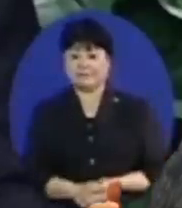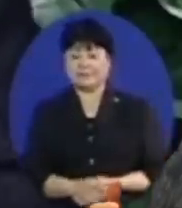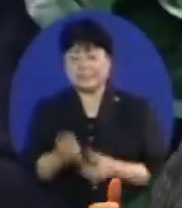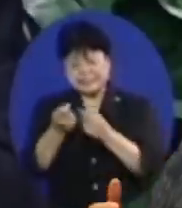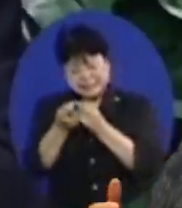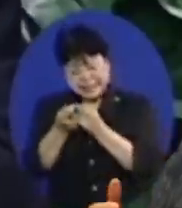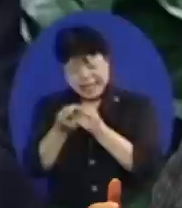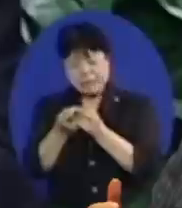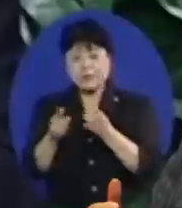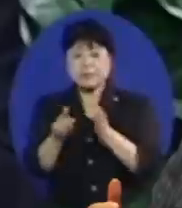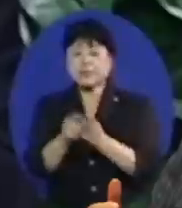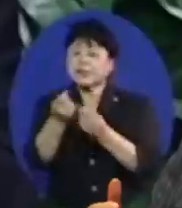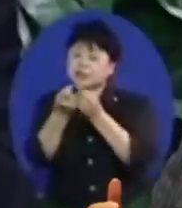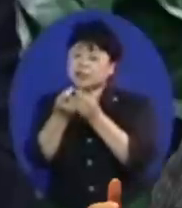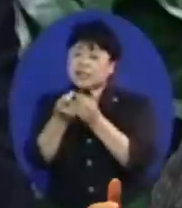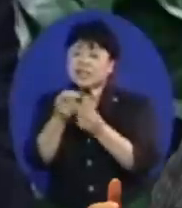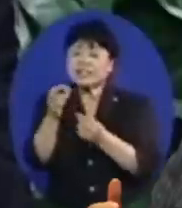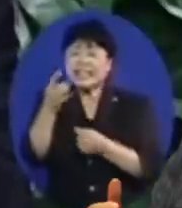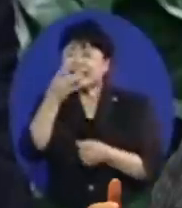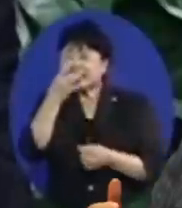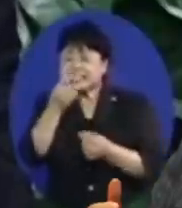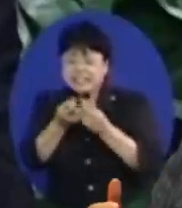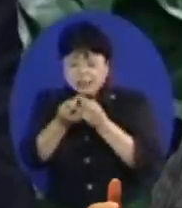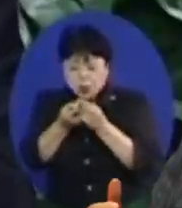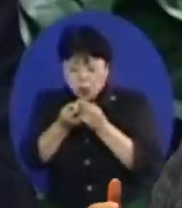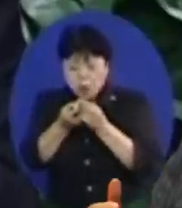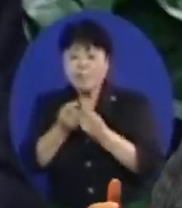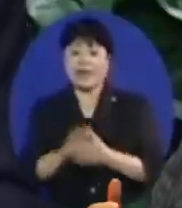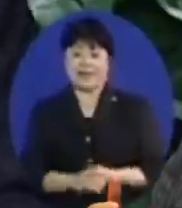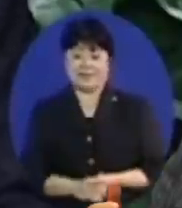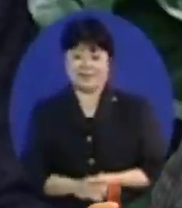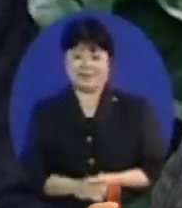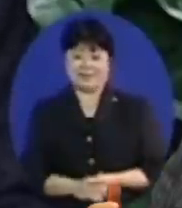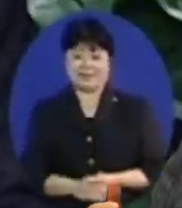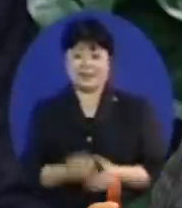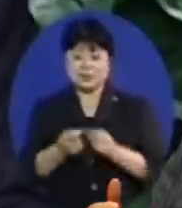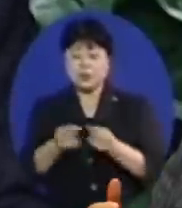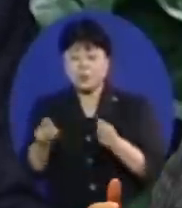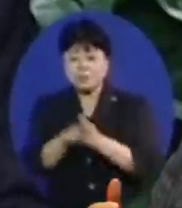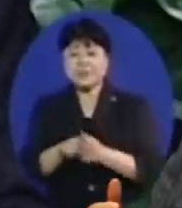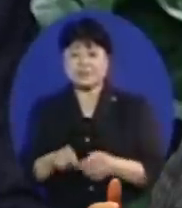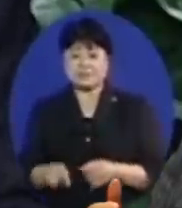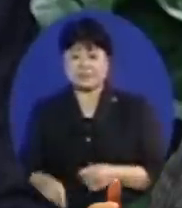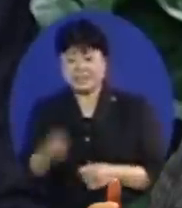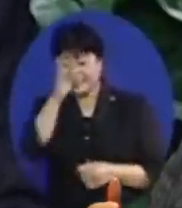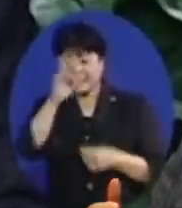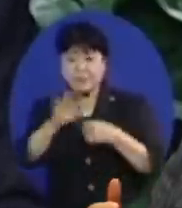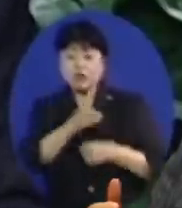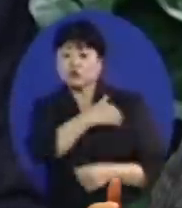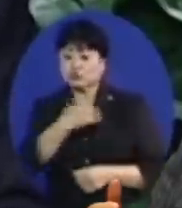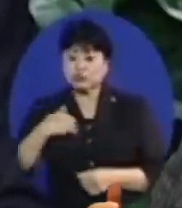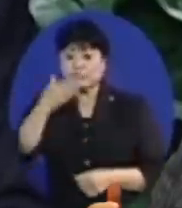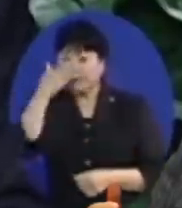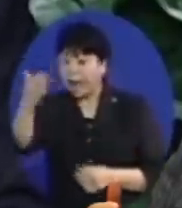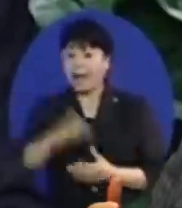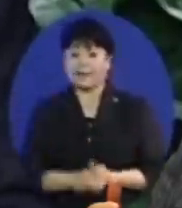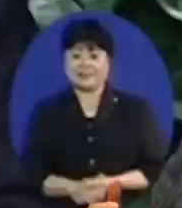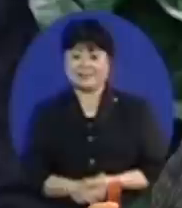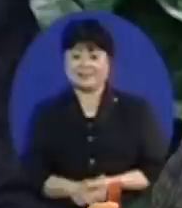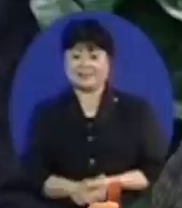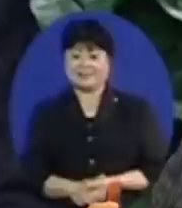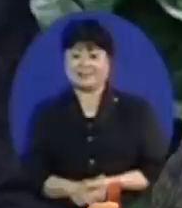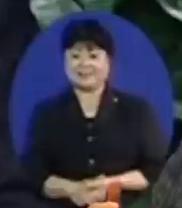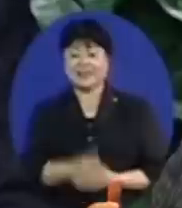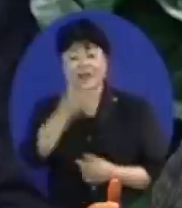겨자씨 하나를 얼마나 작습니까? 조그마한 겨자씨입니다. 고만한 믿음만 있어도 충분하다는 것입니다.